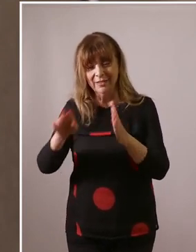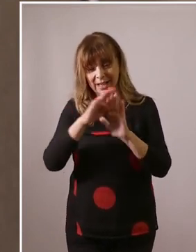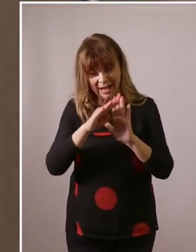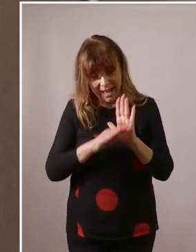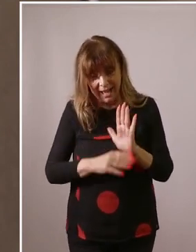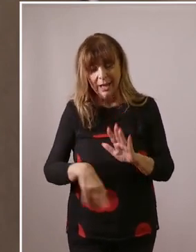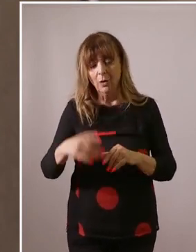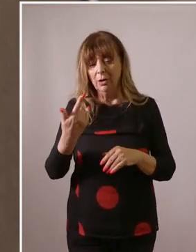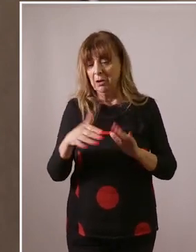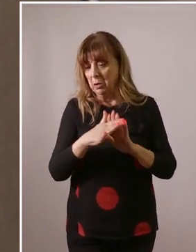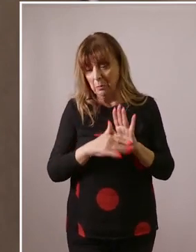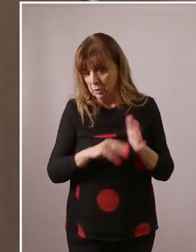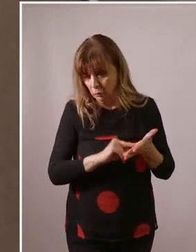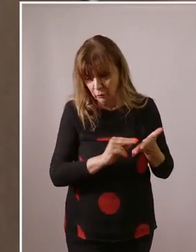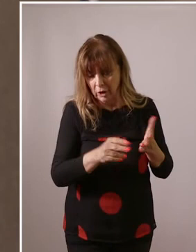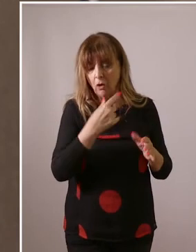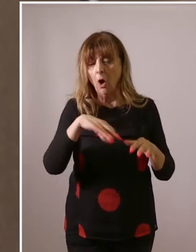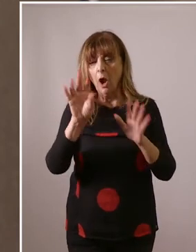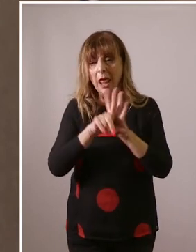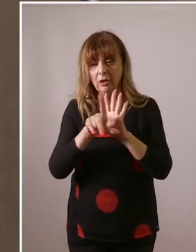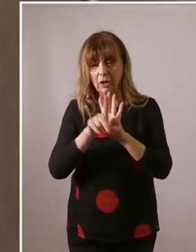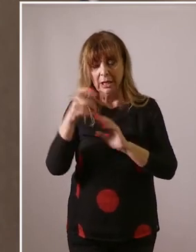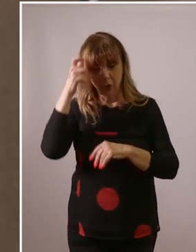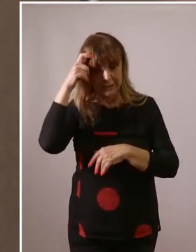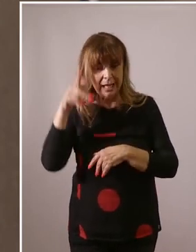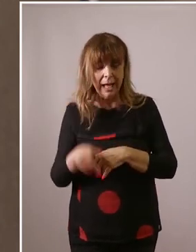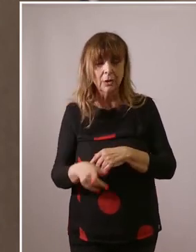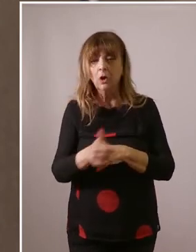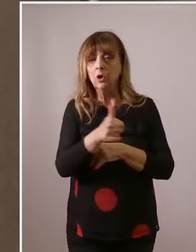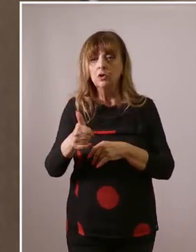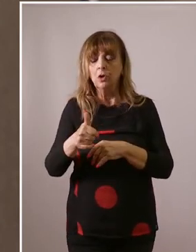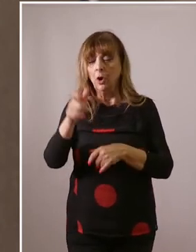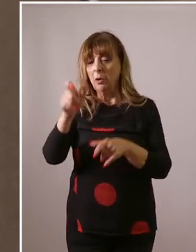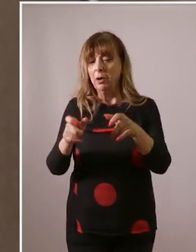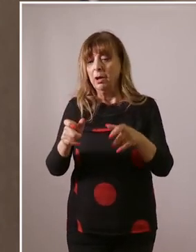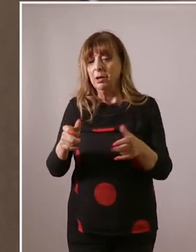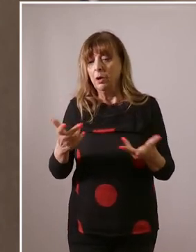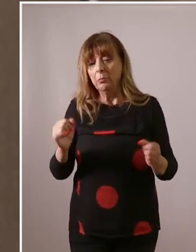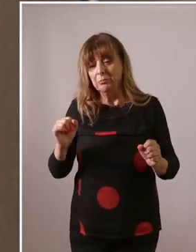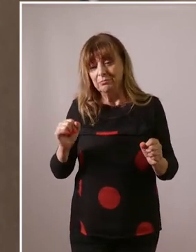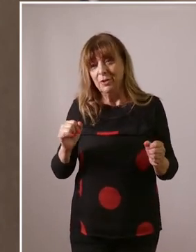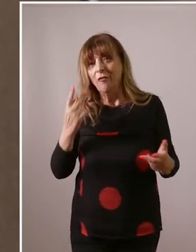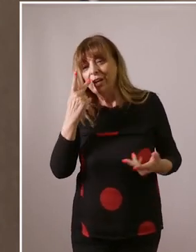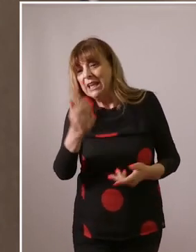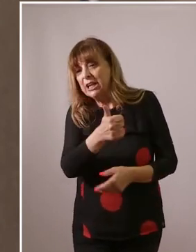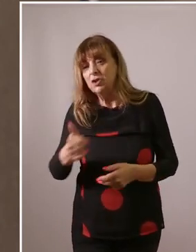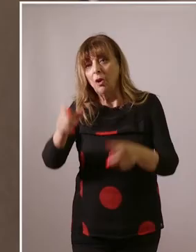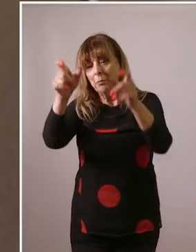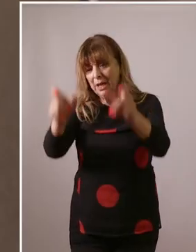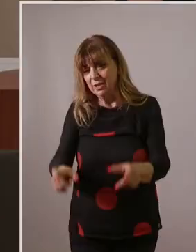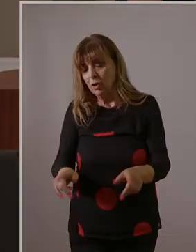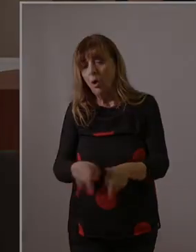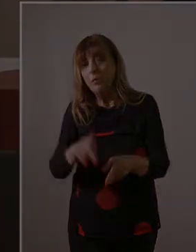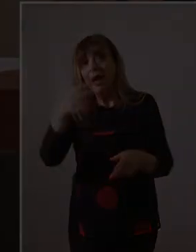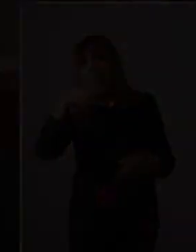siano appunto il regolamento di un ufficio una legge dello stato e non solo persone capaci di leggerle e di comprenderle vi